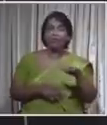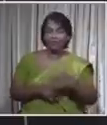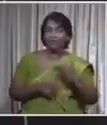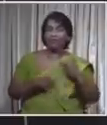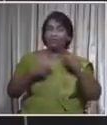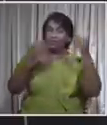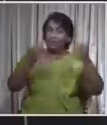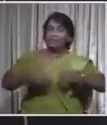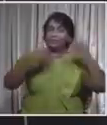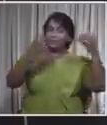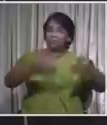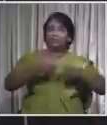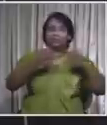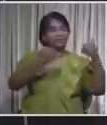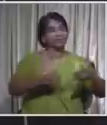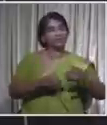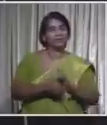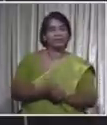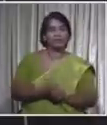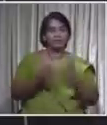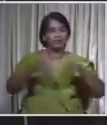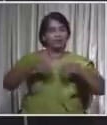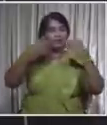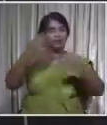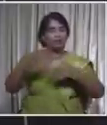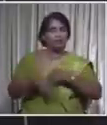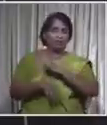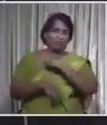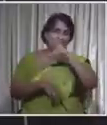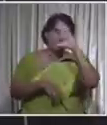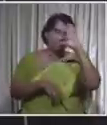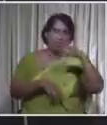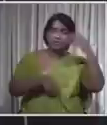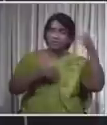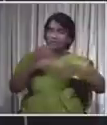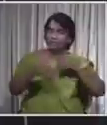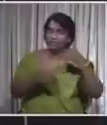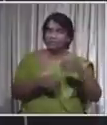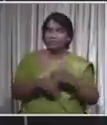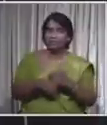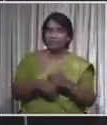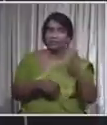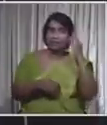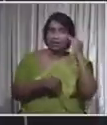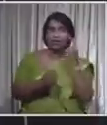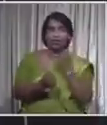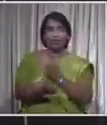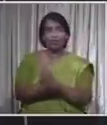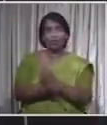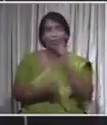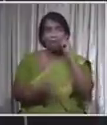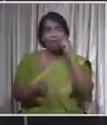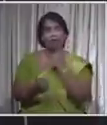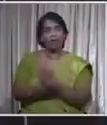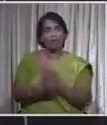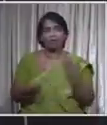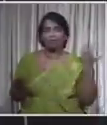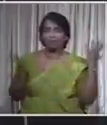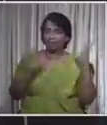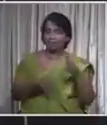මුළු වත්තම හැරුවා හාරලා හාරලා මුළු දවසේ දිස්සෙම හාරලා කාන්තා පොලිසියයි පිරිමි පොලිසියයි ඔක්කොම